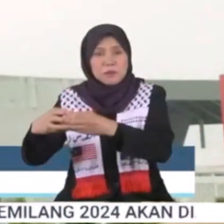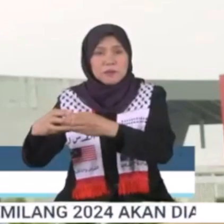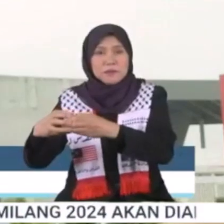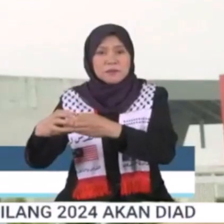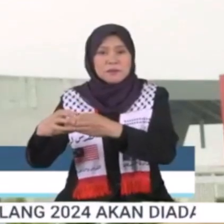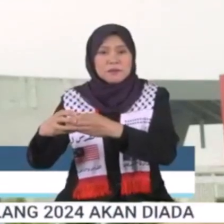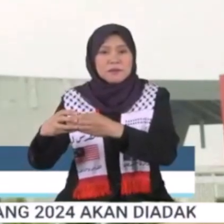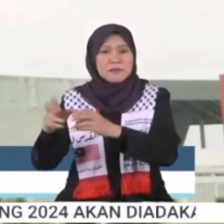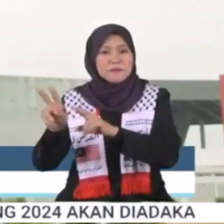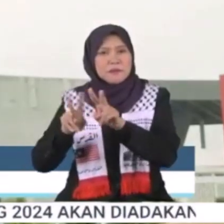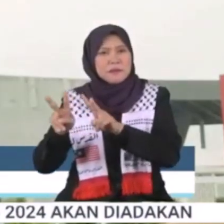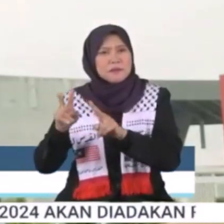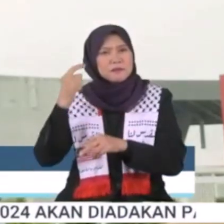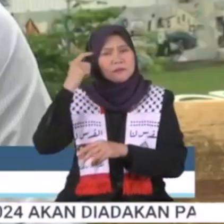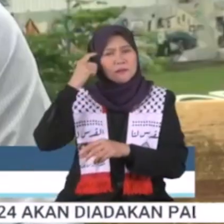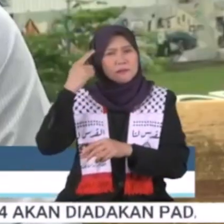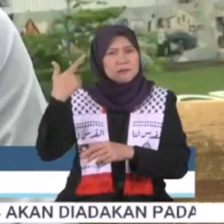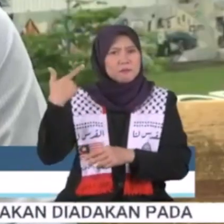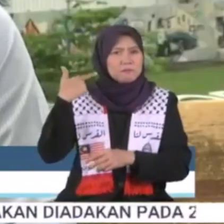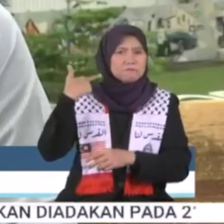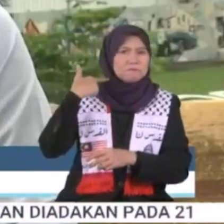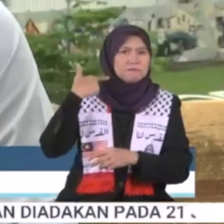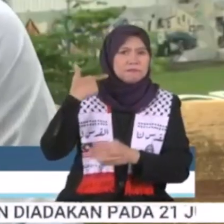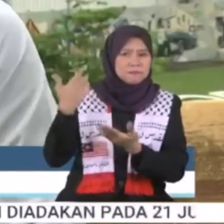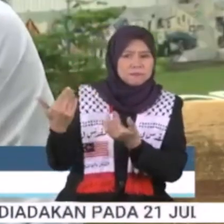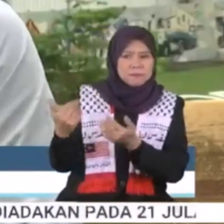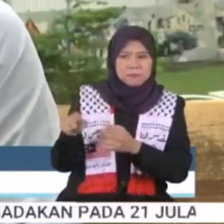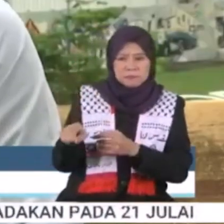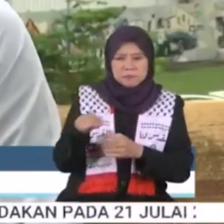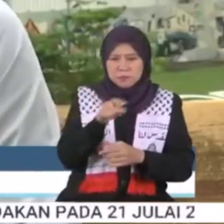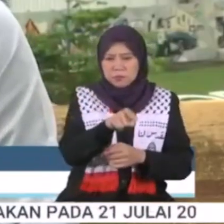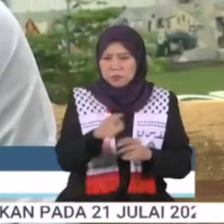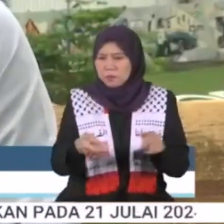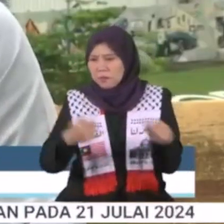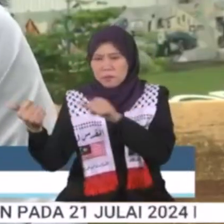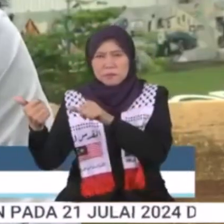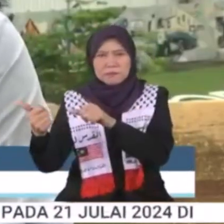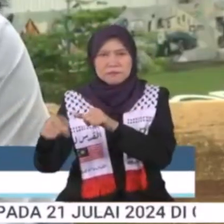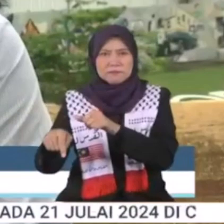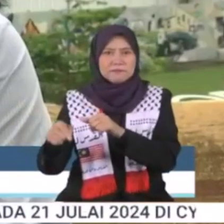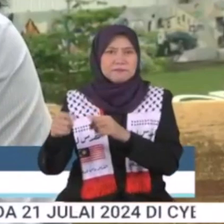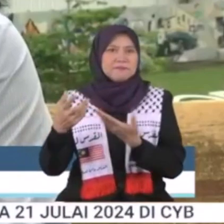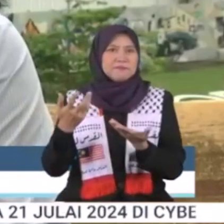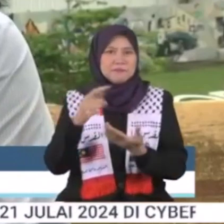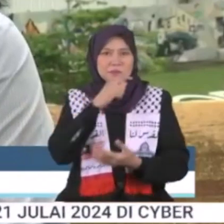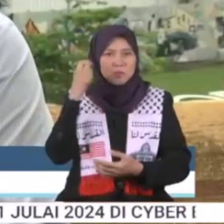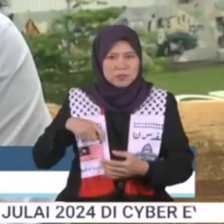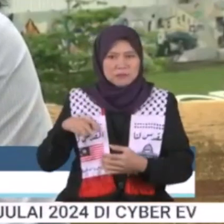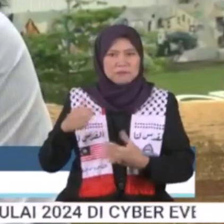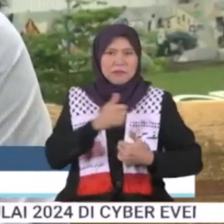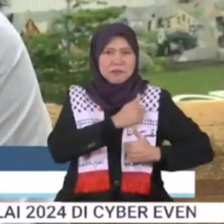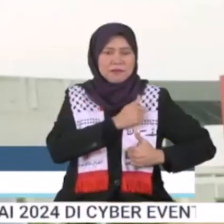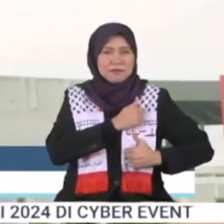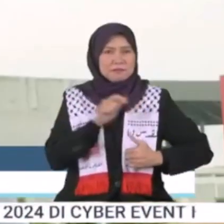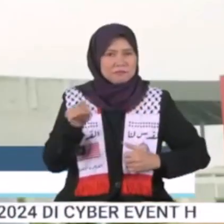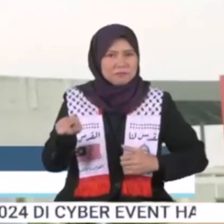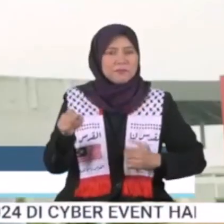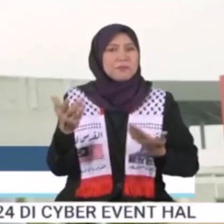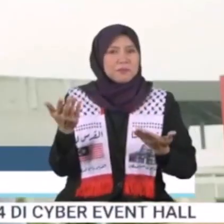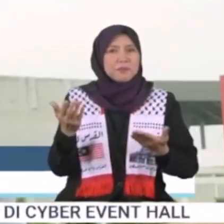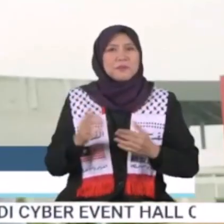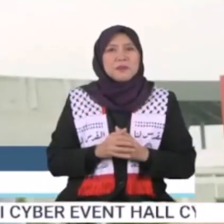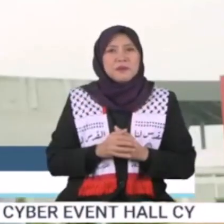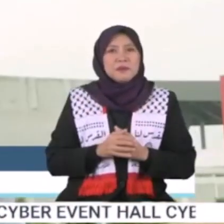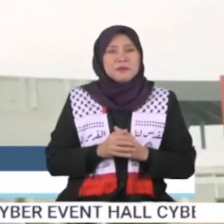dibuka. Lepas tu dia acu pistol untuk, okay, you all get out. Itu masih bermain di fikiran. Masa tu